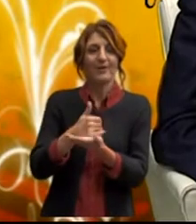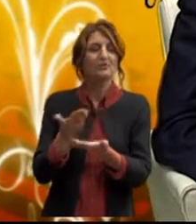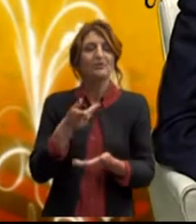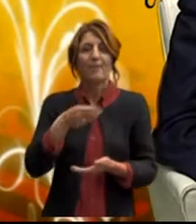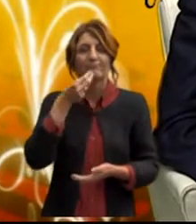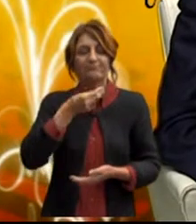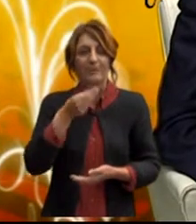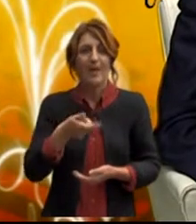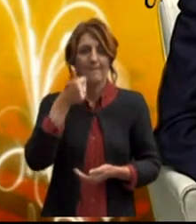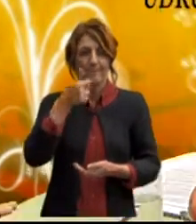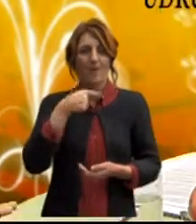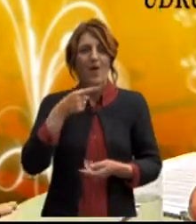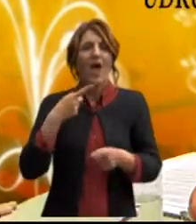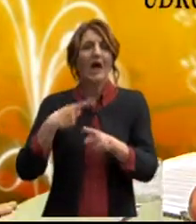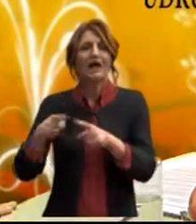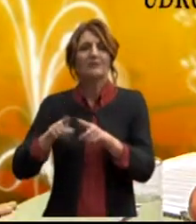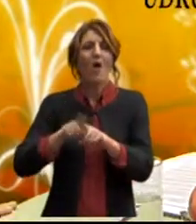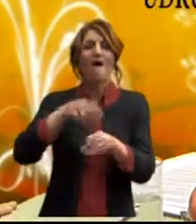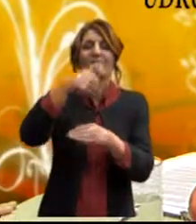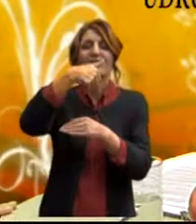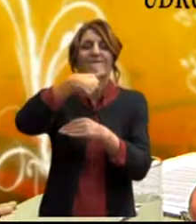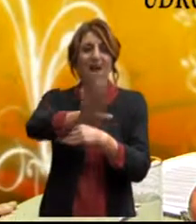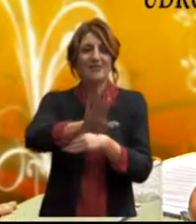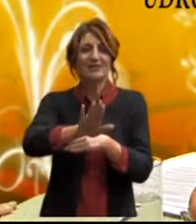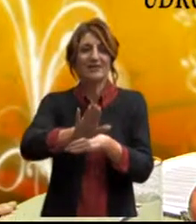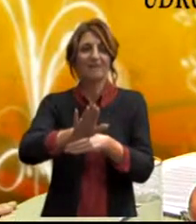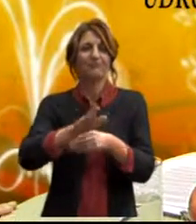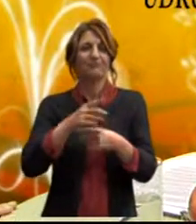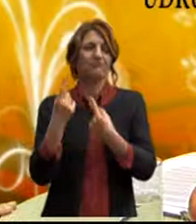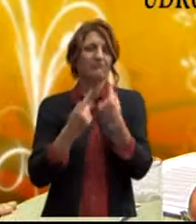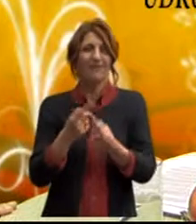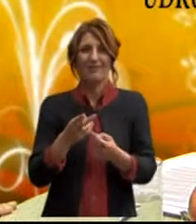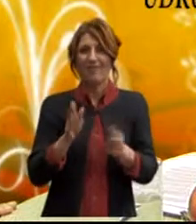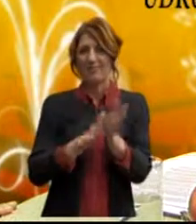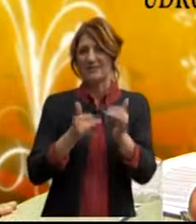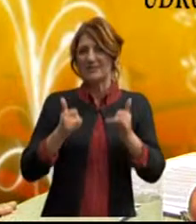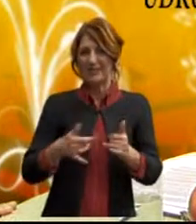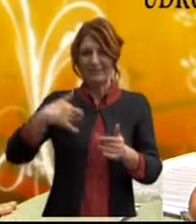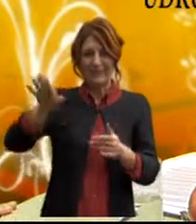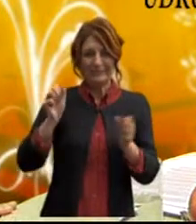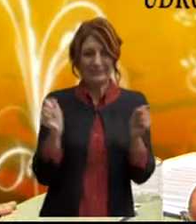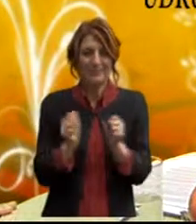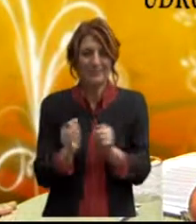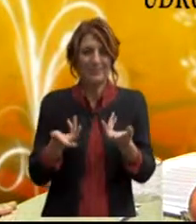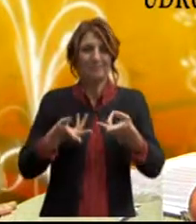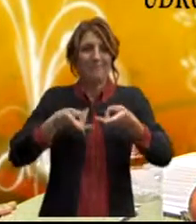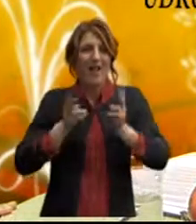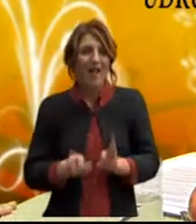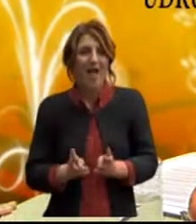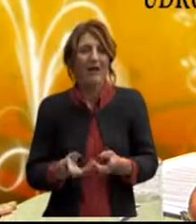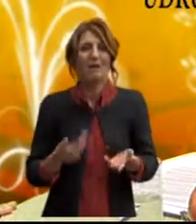Najprije bi govorili o tim uzrocima vanjskima, ajmo nazvati zimska zima, hladnoća, nedovoljno